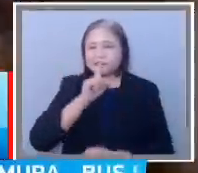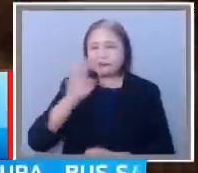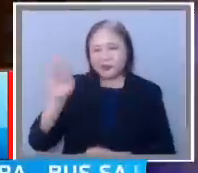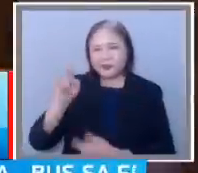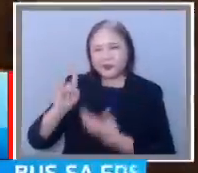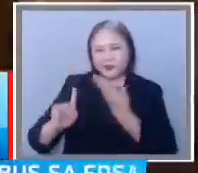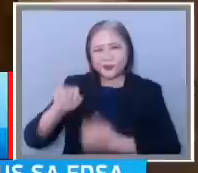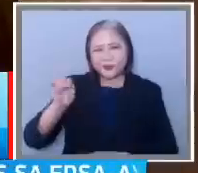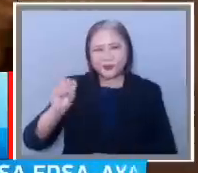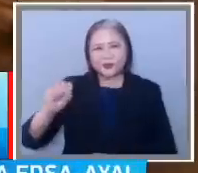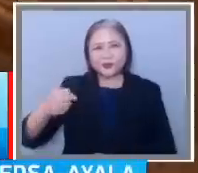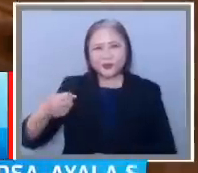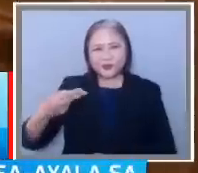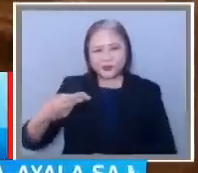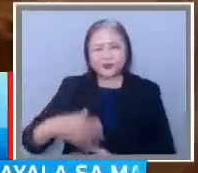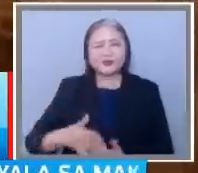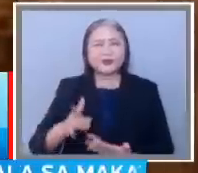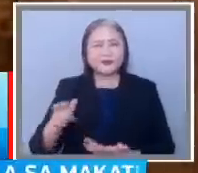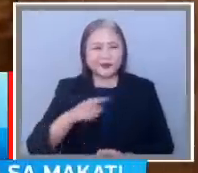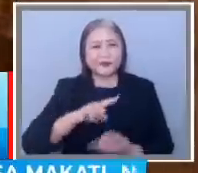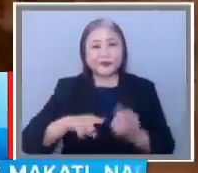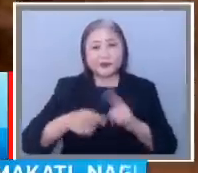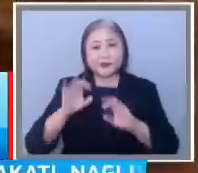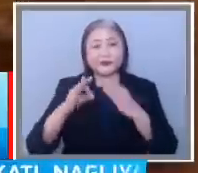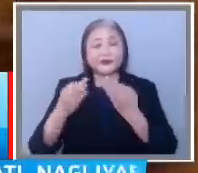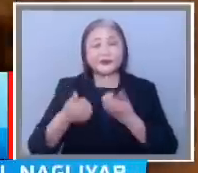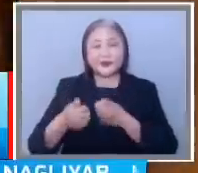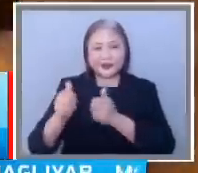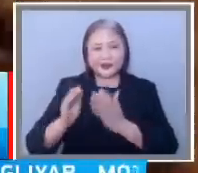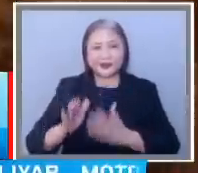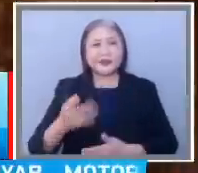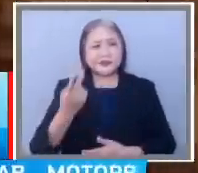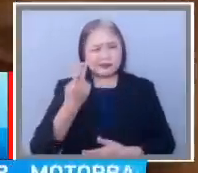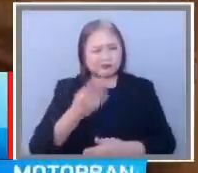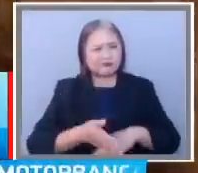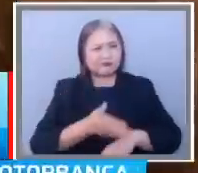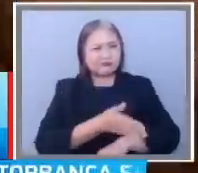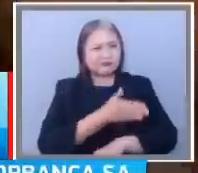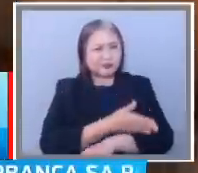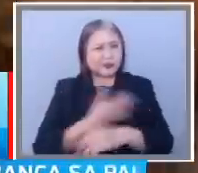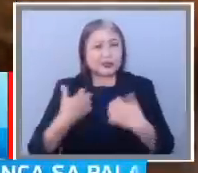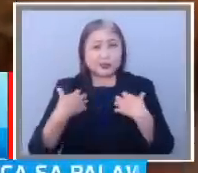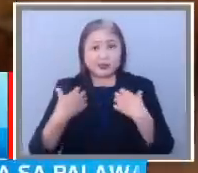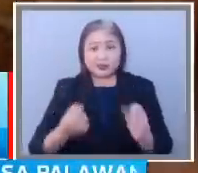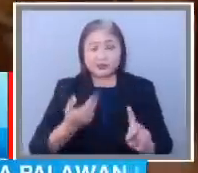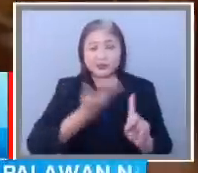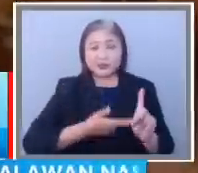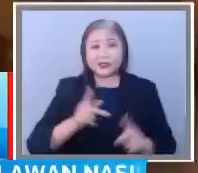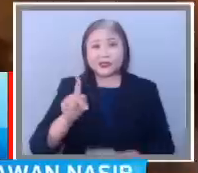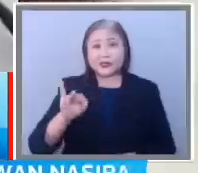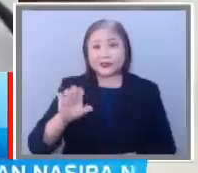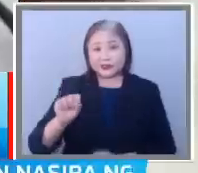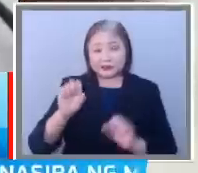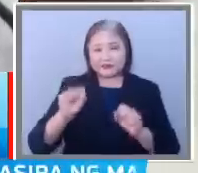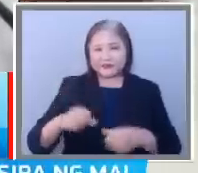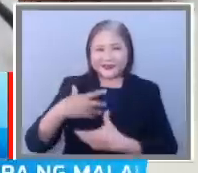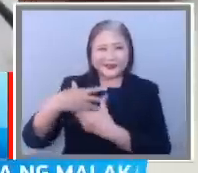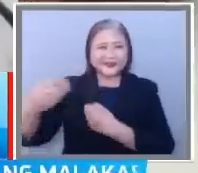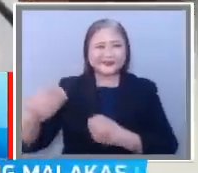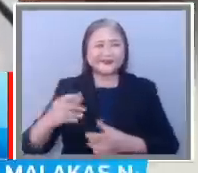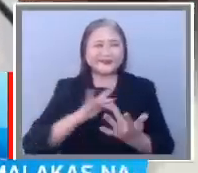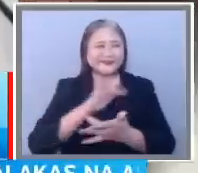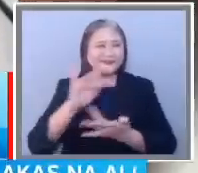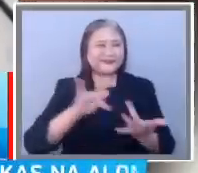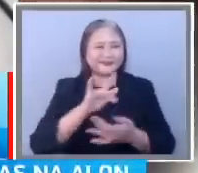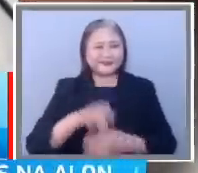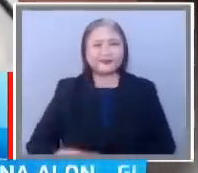Ikinatuwa naman ng kanyang friends and followers ang pagbuti ng kanyang kondisyon kaya nakalabas na uli siya. Nasa Amerika